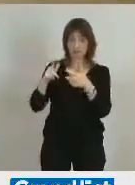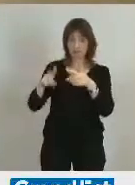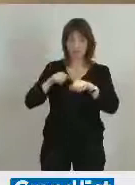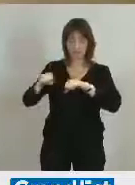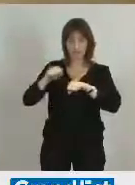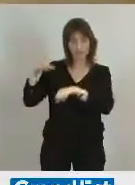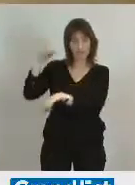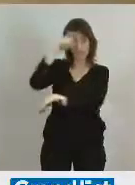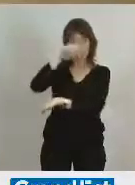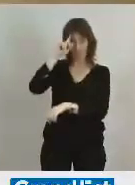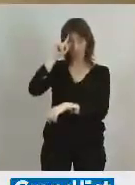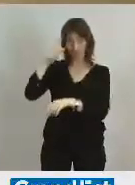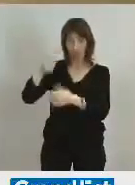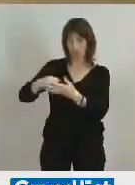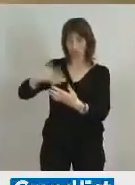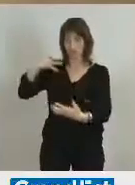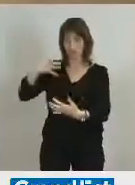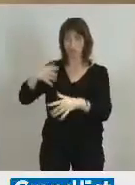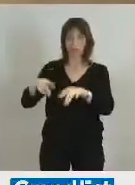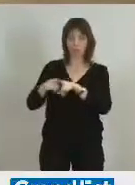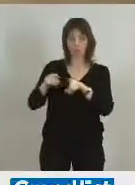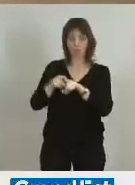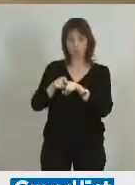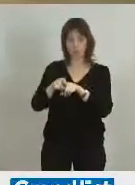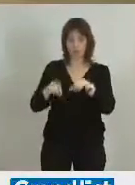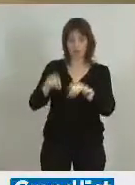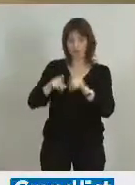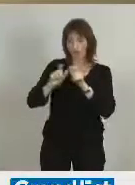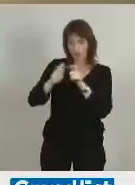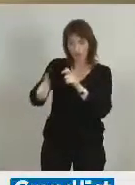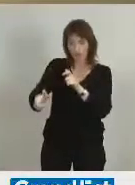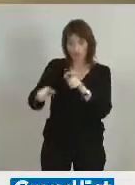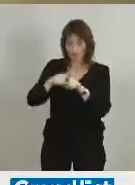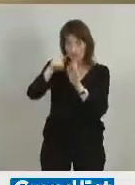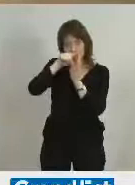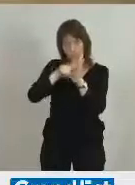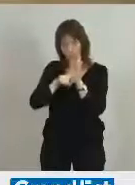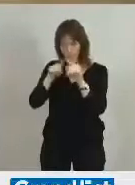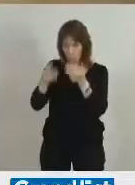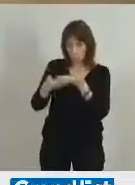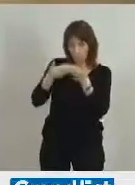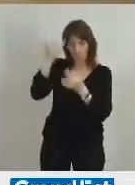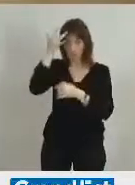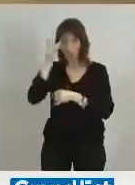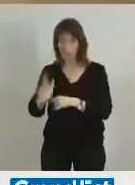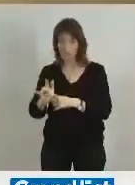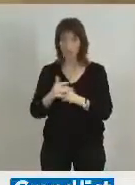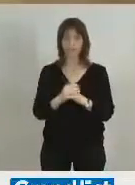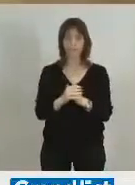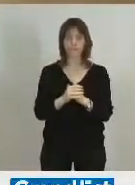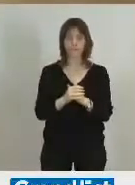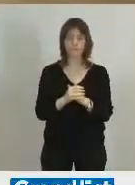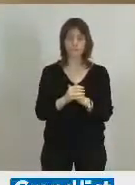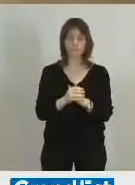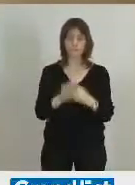seulement en raison du coût des loyers, mais aussi du fait d'une méconnaissance des procédures, des règles et des aides. Pour que